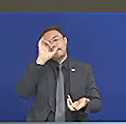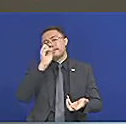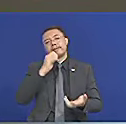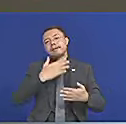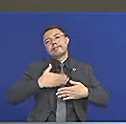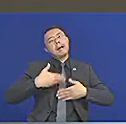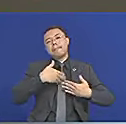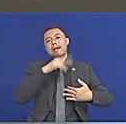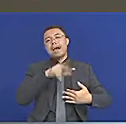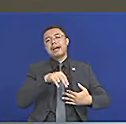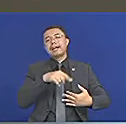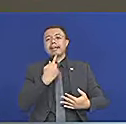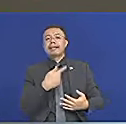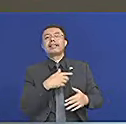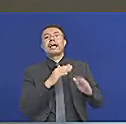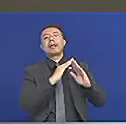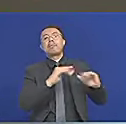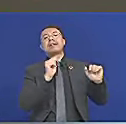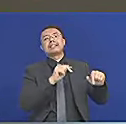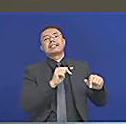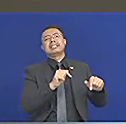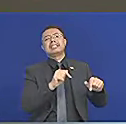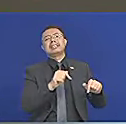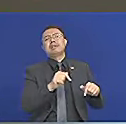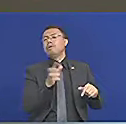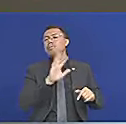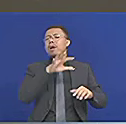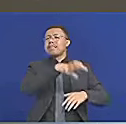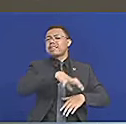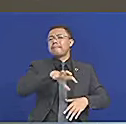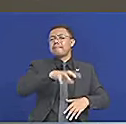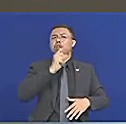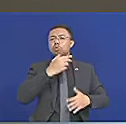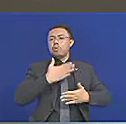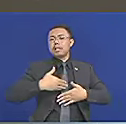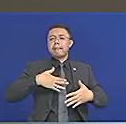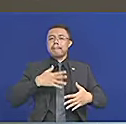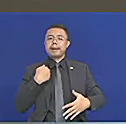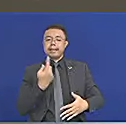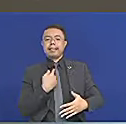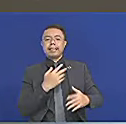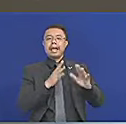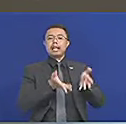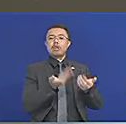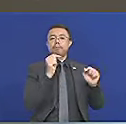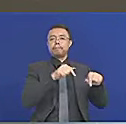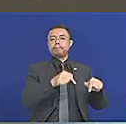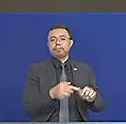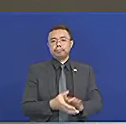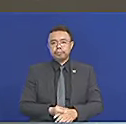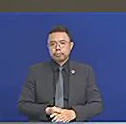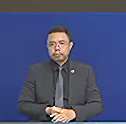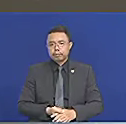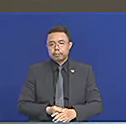tidak nyaman dihuni. Sudah bukan hunian yang nyaman, Saudaraku. Ya.